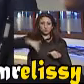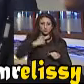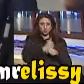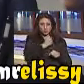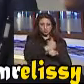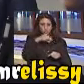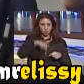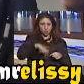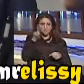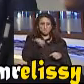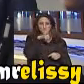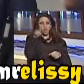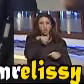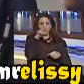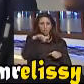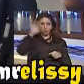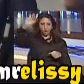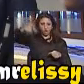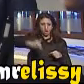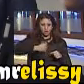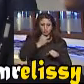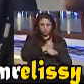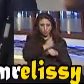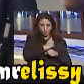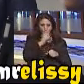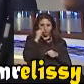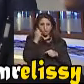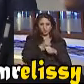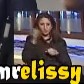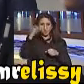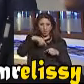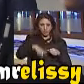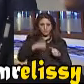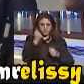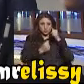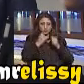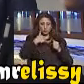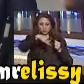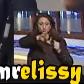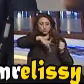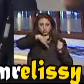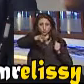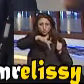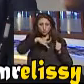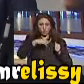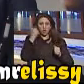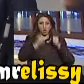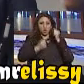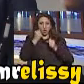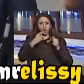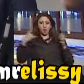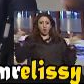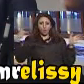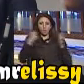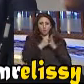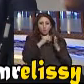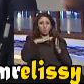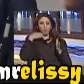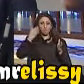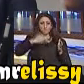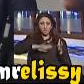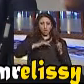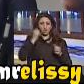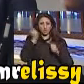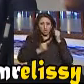هنا في قناه المحور زي كل يوم. وهو بيعدي الشارع سيارة متهورة